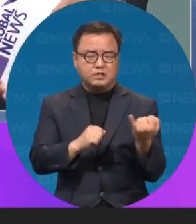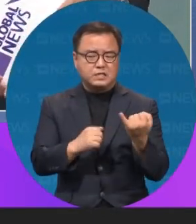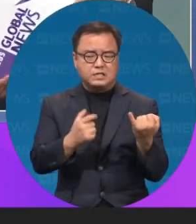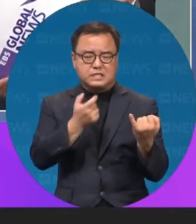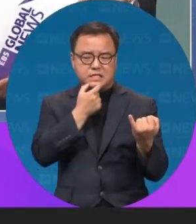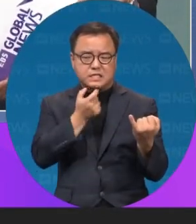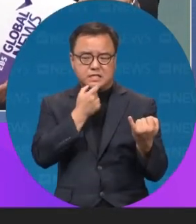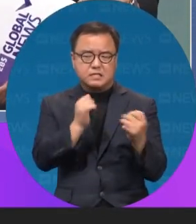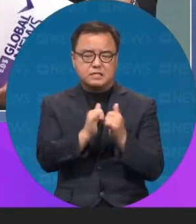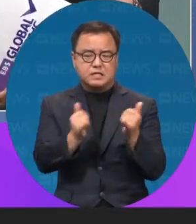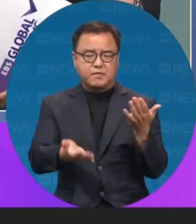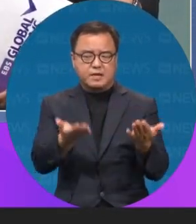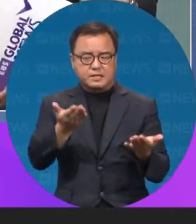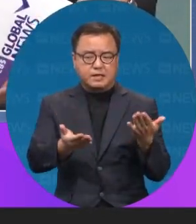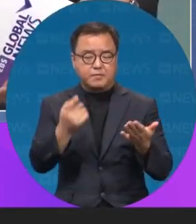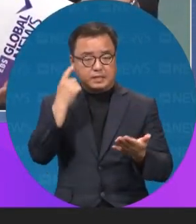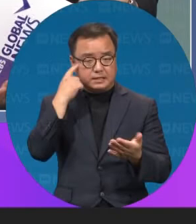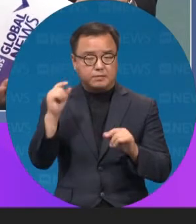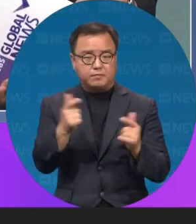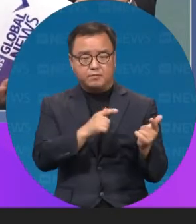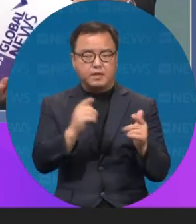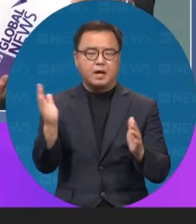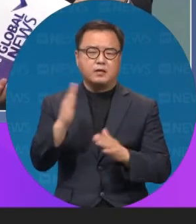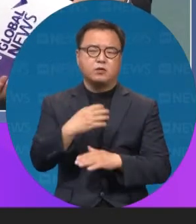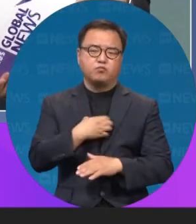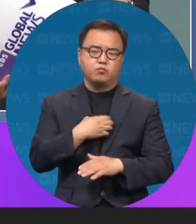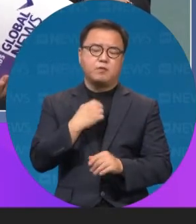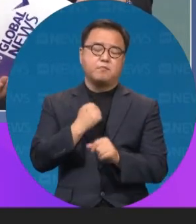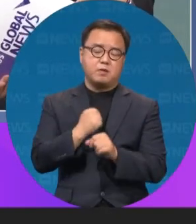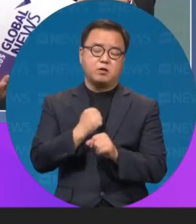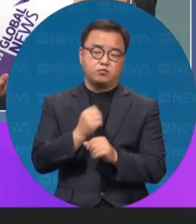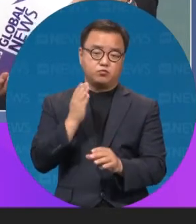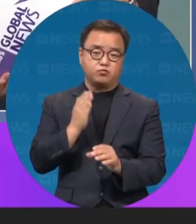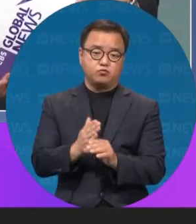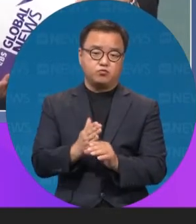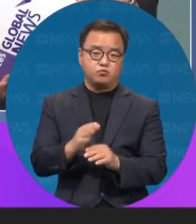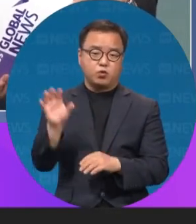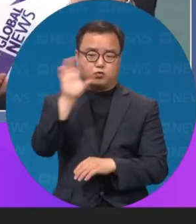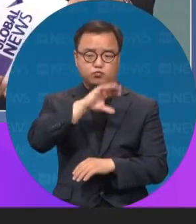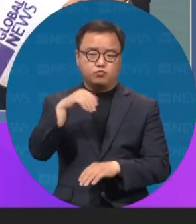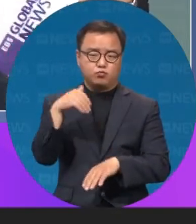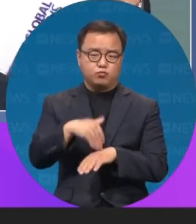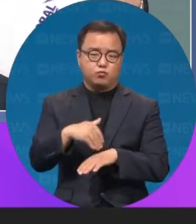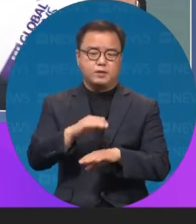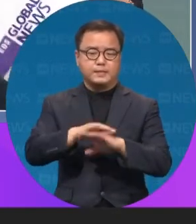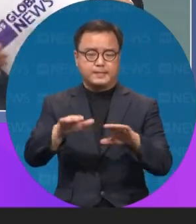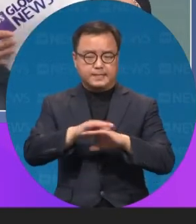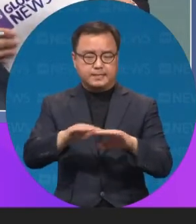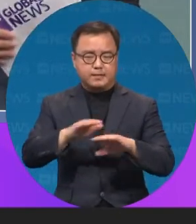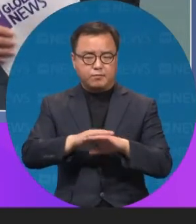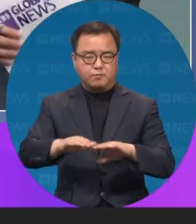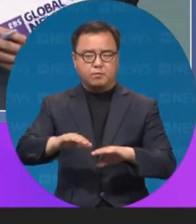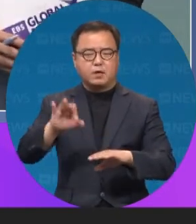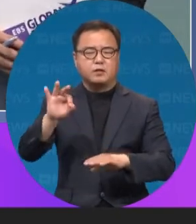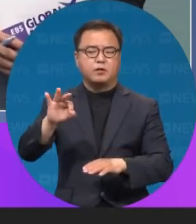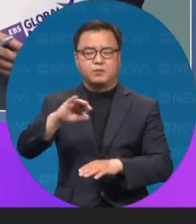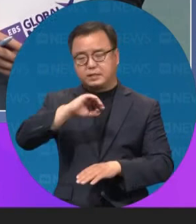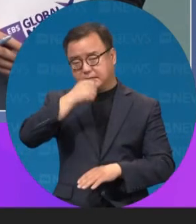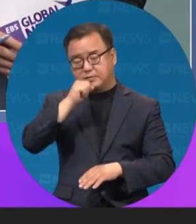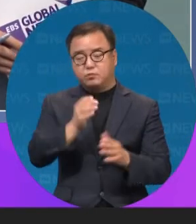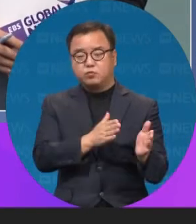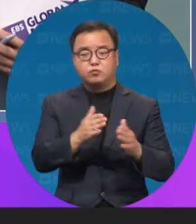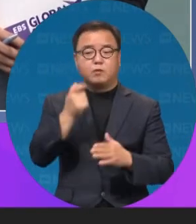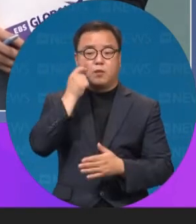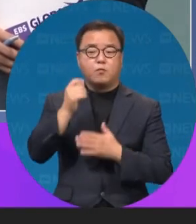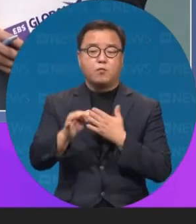인종차별적 사상들이 학생들을 위험하게 하고 있다 면서 훈련과 이를 해결할 재원을 갖추지 못하면 이런